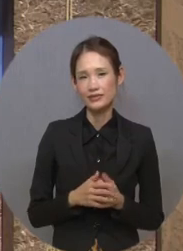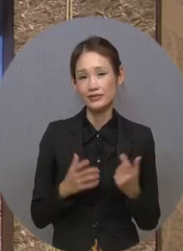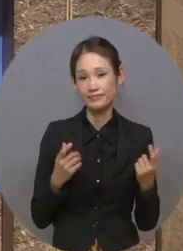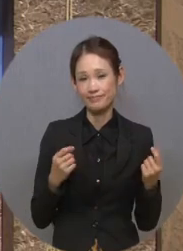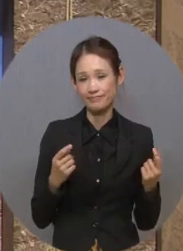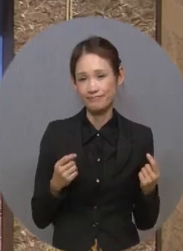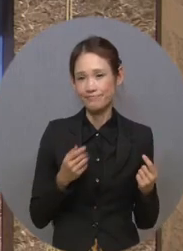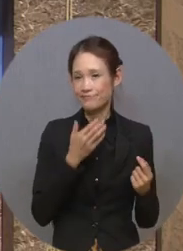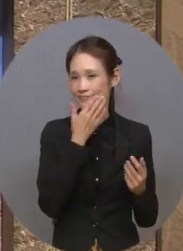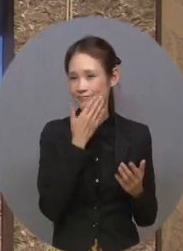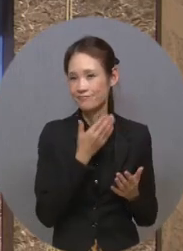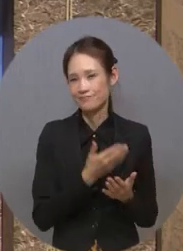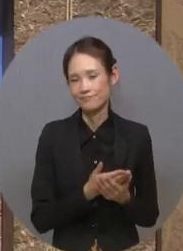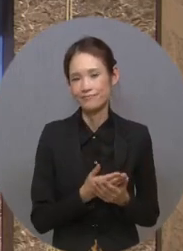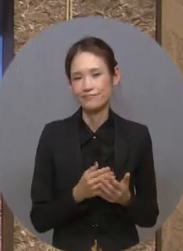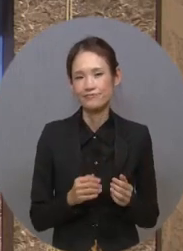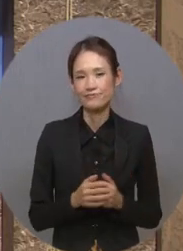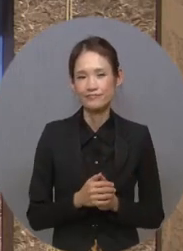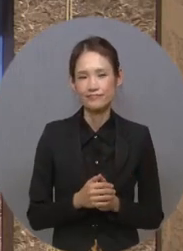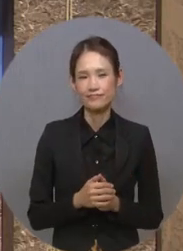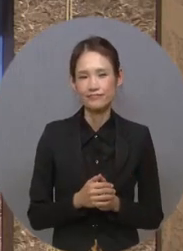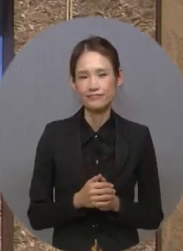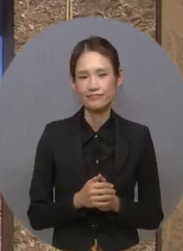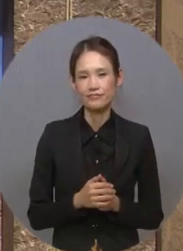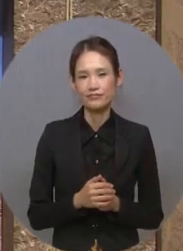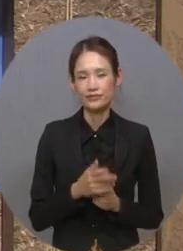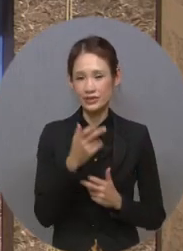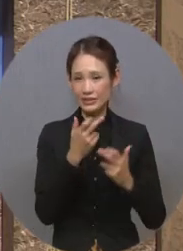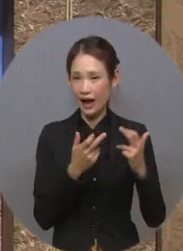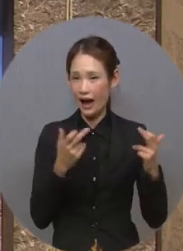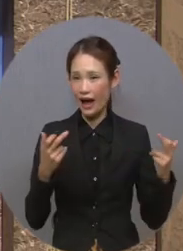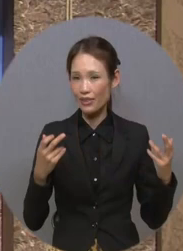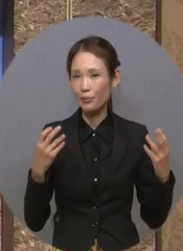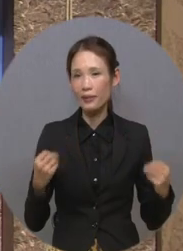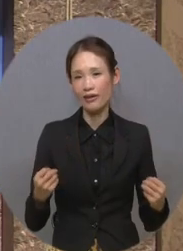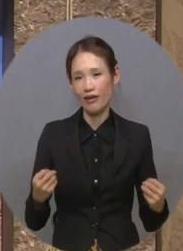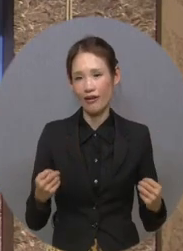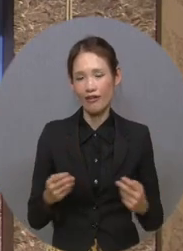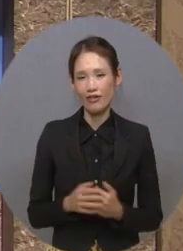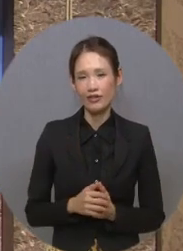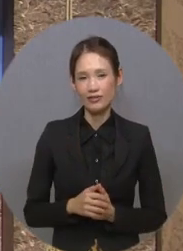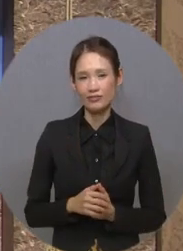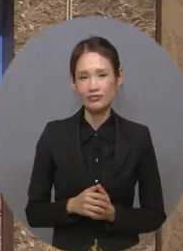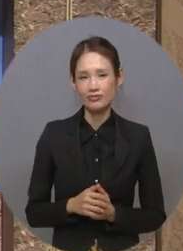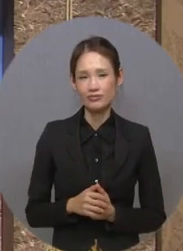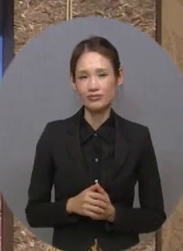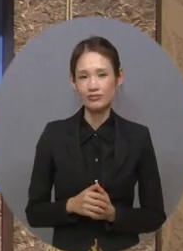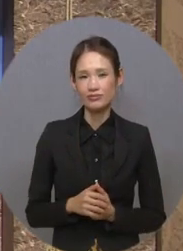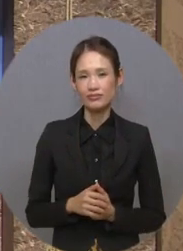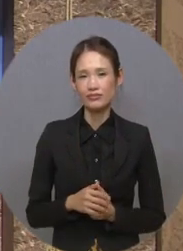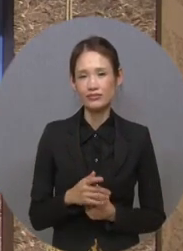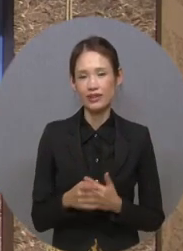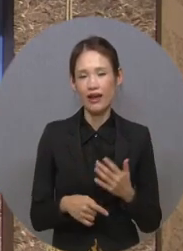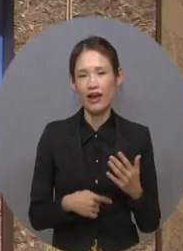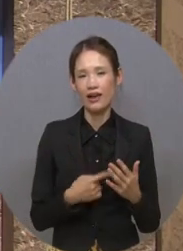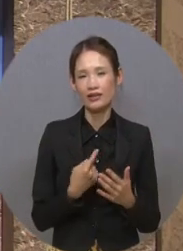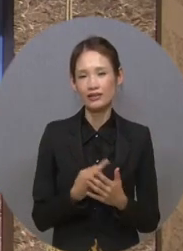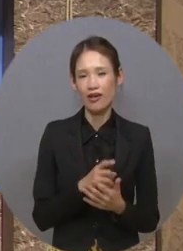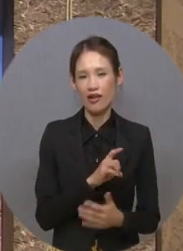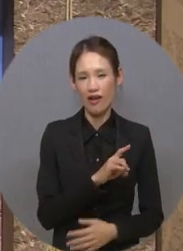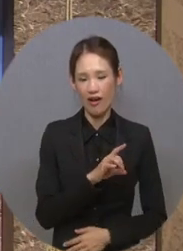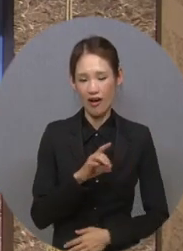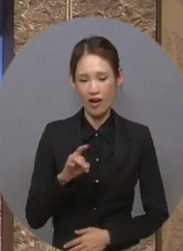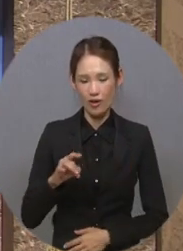그런 게 있고요. 네, 너무 또 양주에도 좋네요. 이렇게 산들이 많잖아요. 네. 산이 많아서 계절별로 네.